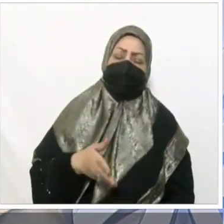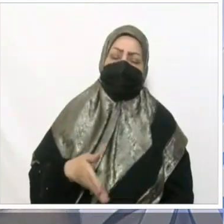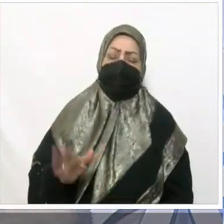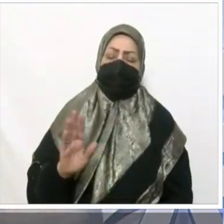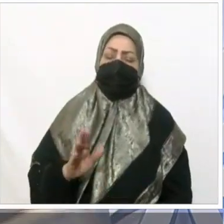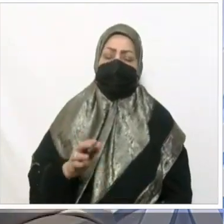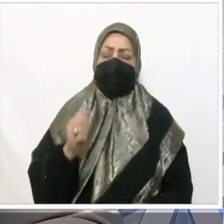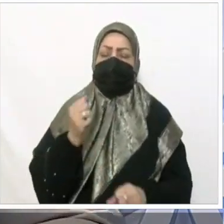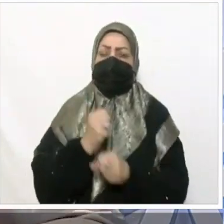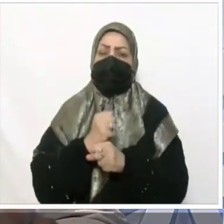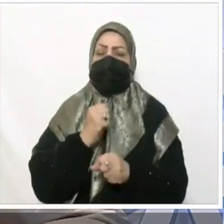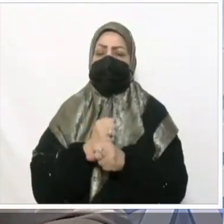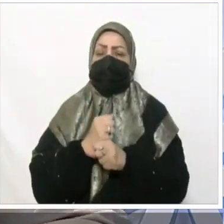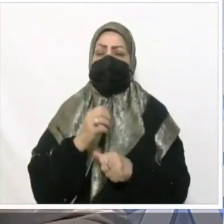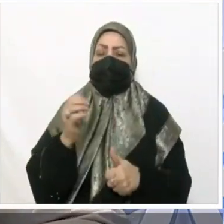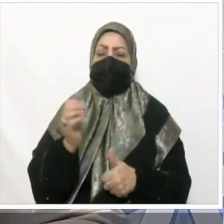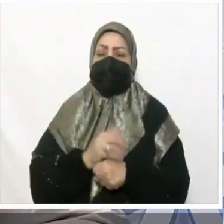مودة.